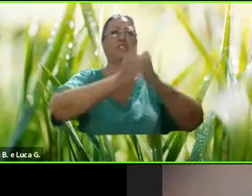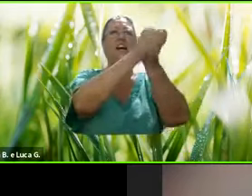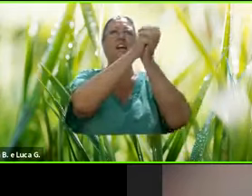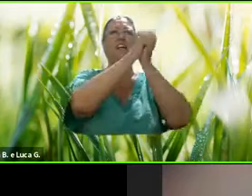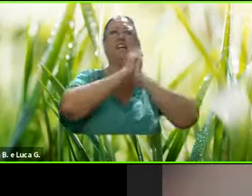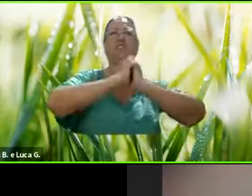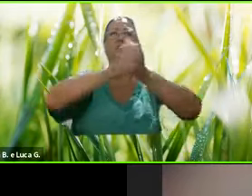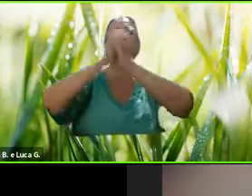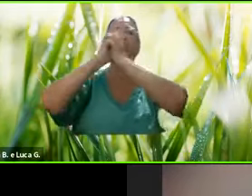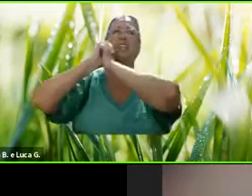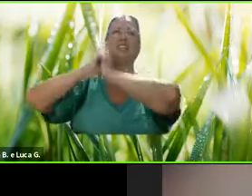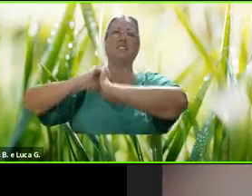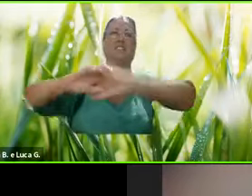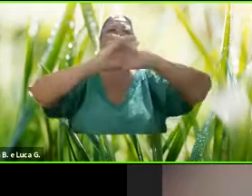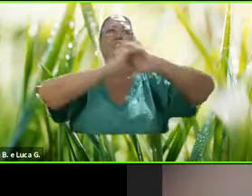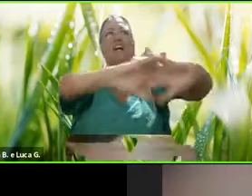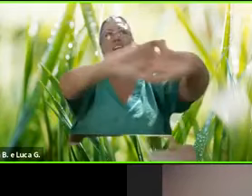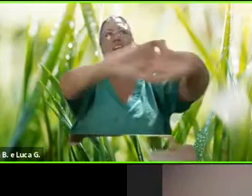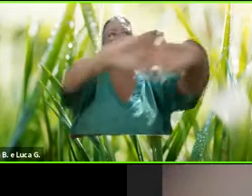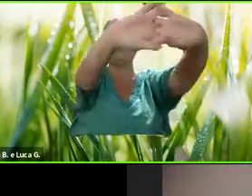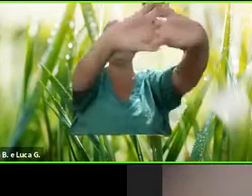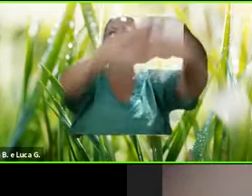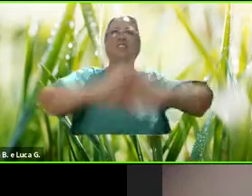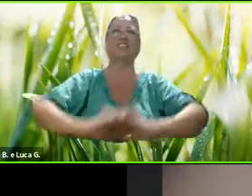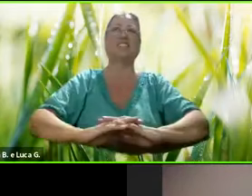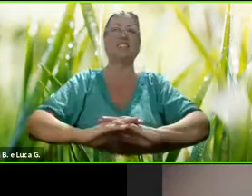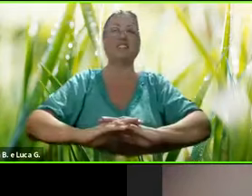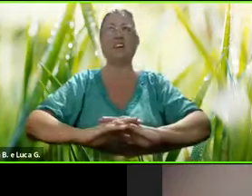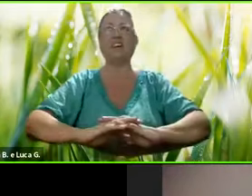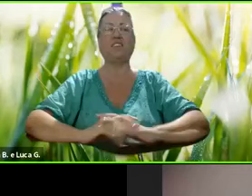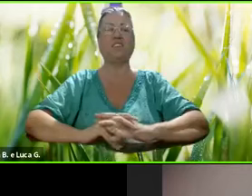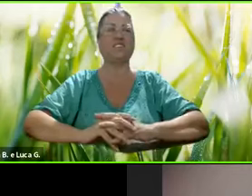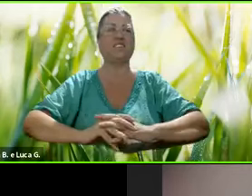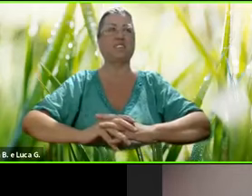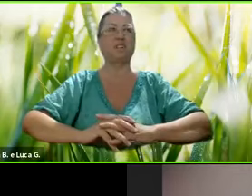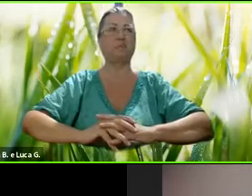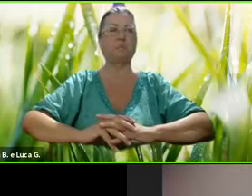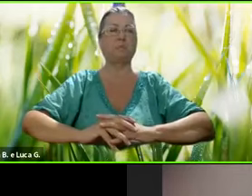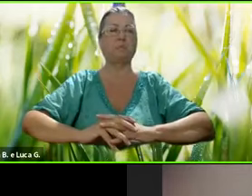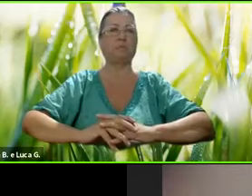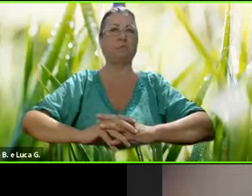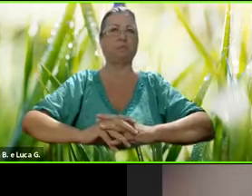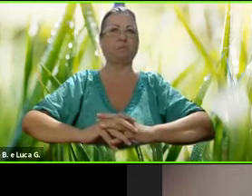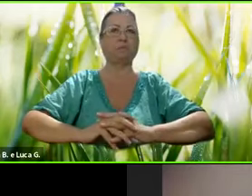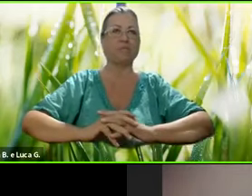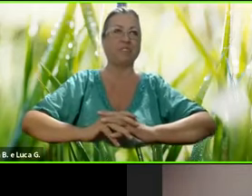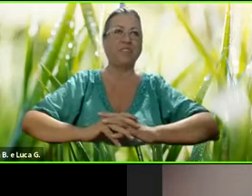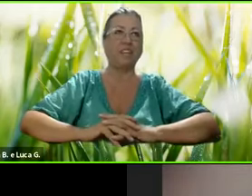dire, Rosaria, Antonia, Alessandra, Elenia, Ciro, Saverio?